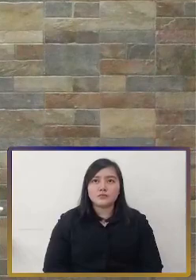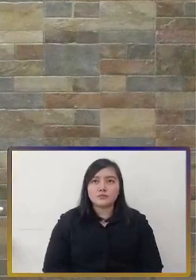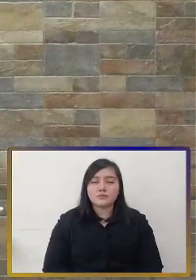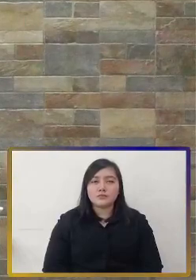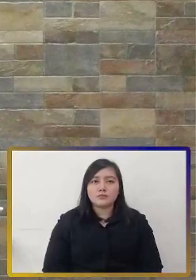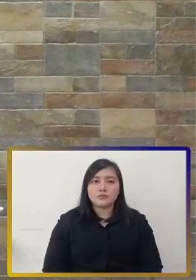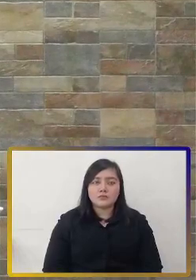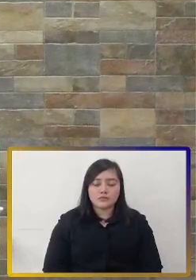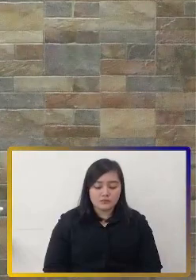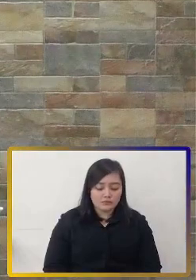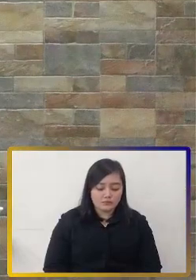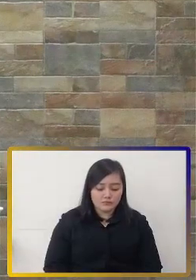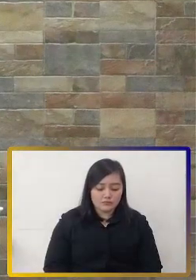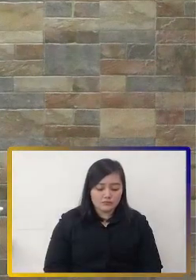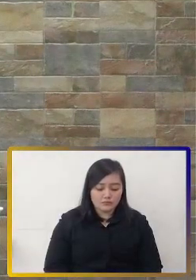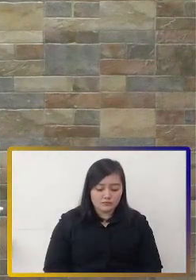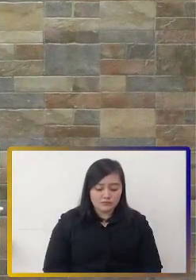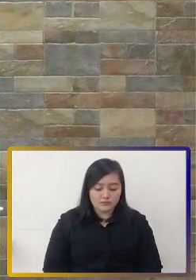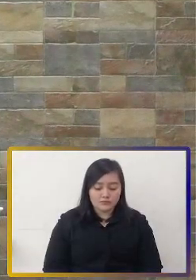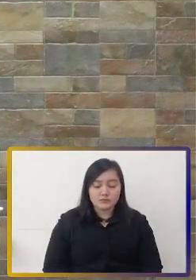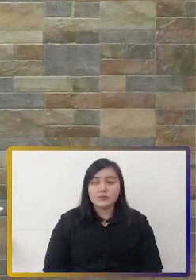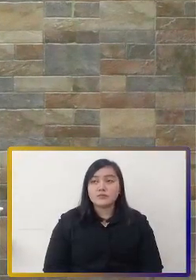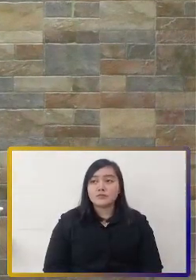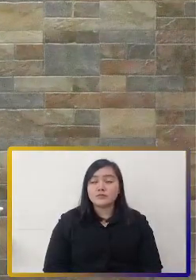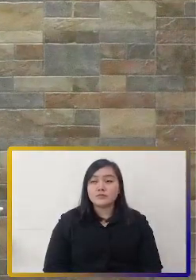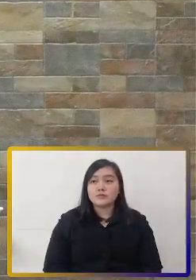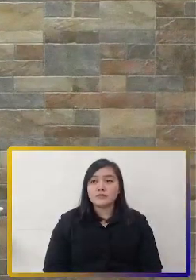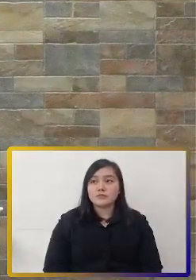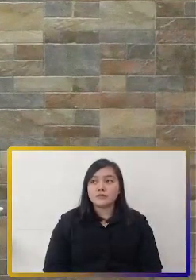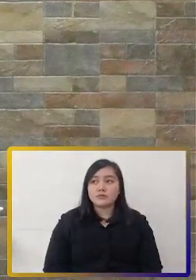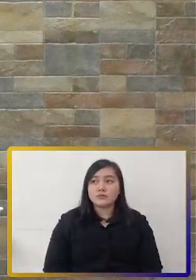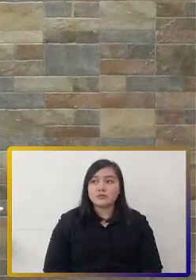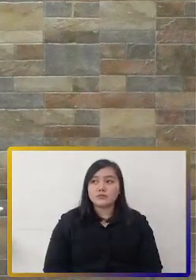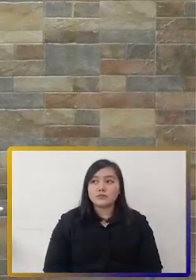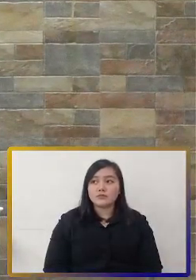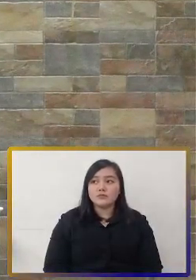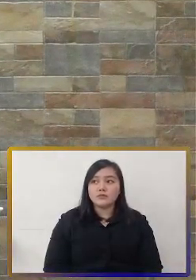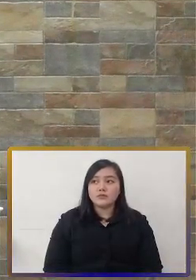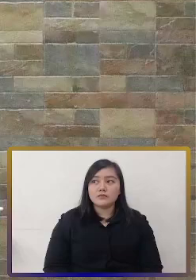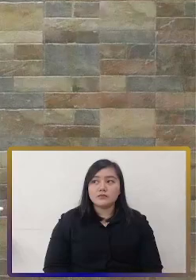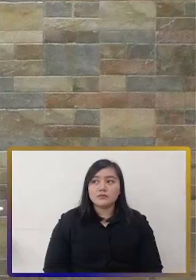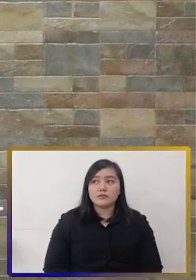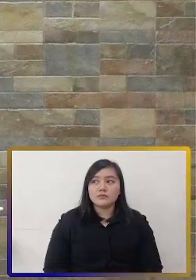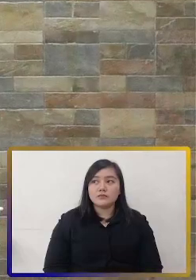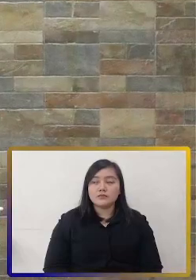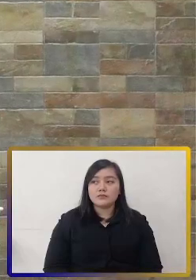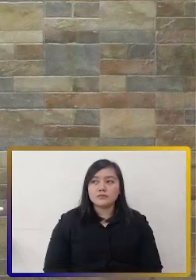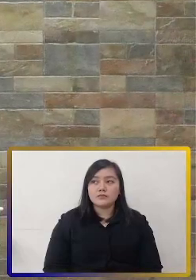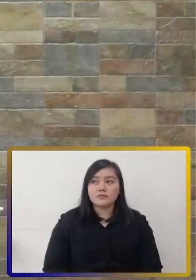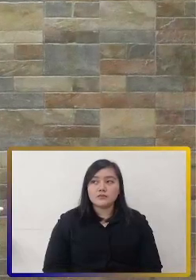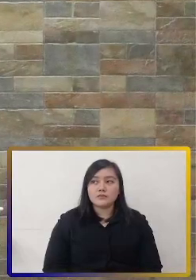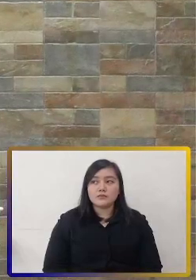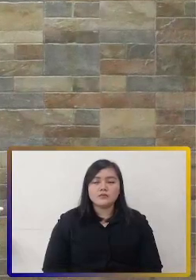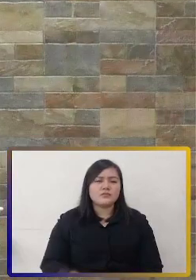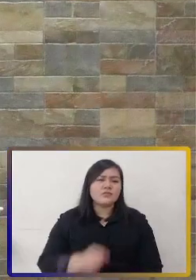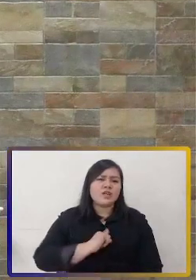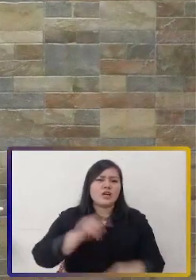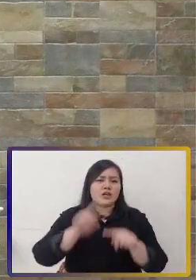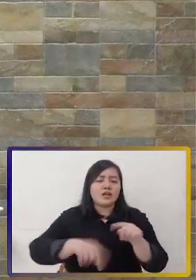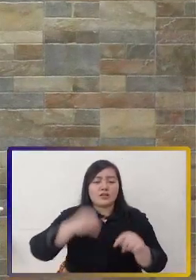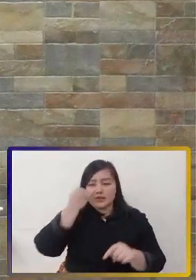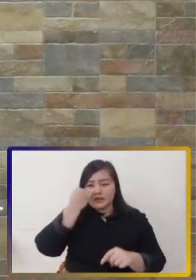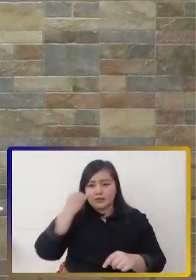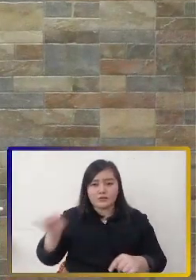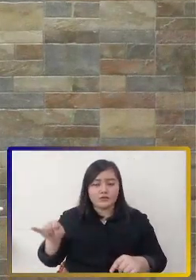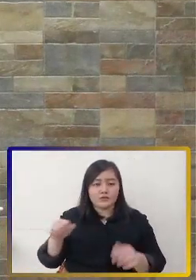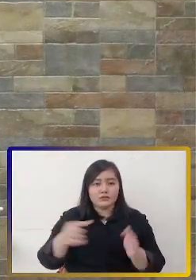na tao. But by the way, hindi ko po pwedeng lampasan po ito bagamat nabanggit ko na po ito sa inyo before. Pinakita